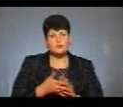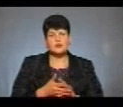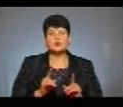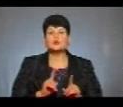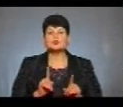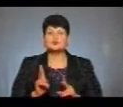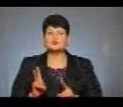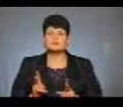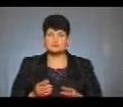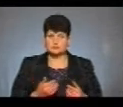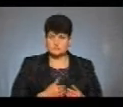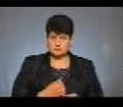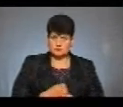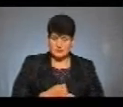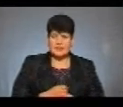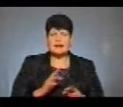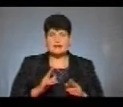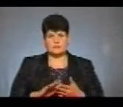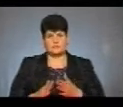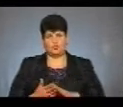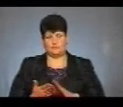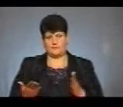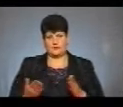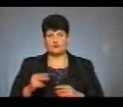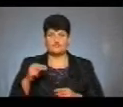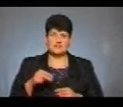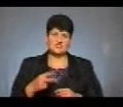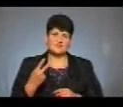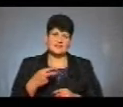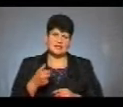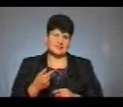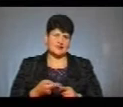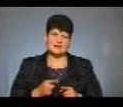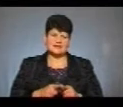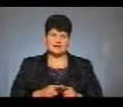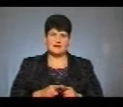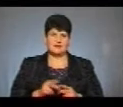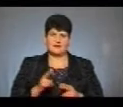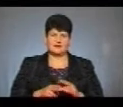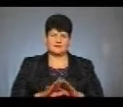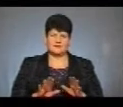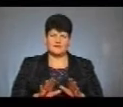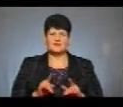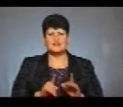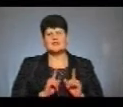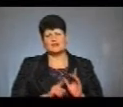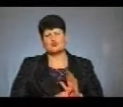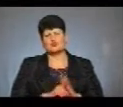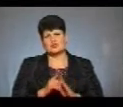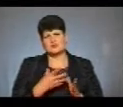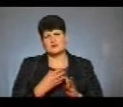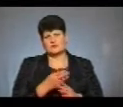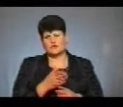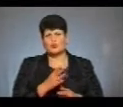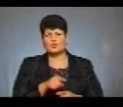чого прагне і як можна досягти компромісу. Тому 2020 рік – це не панацея. Вони тільки розпочали свою каденцію, в них